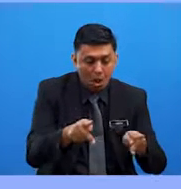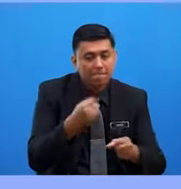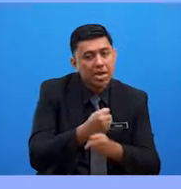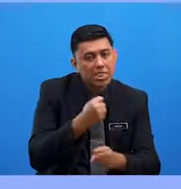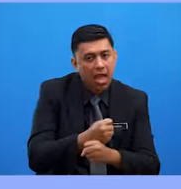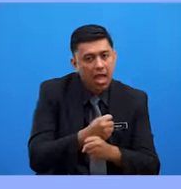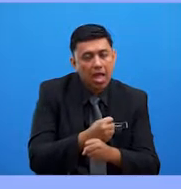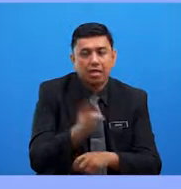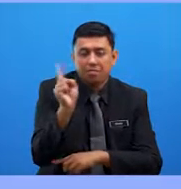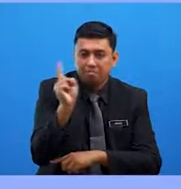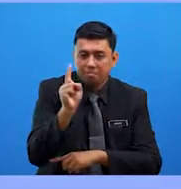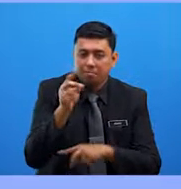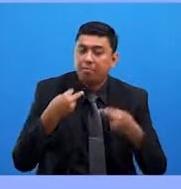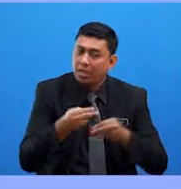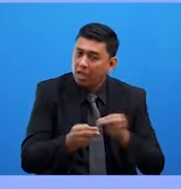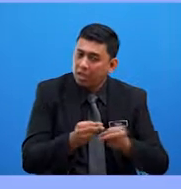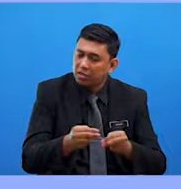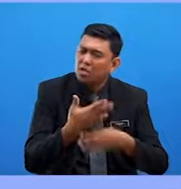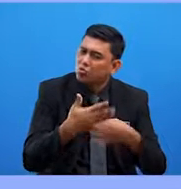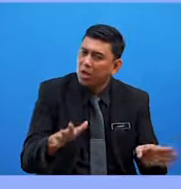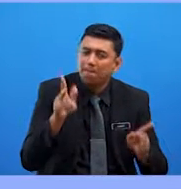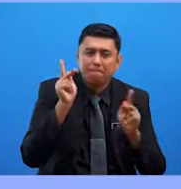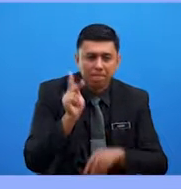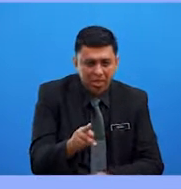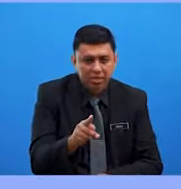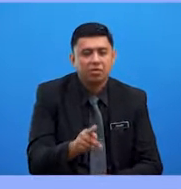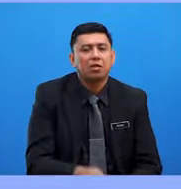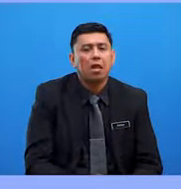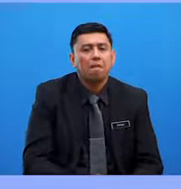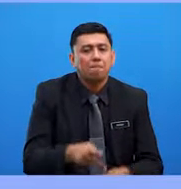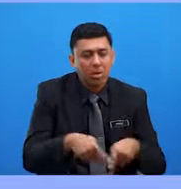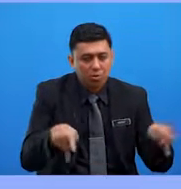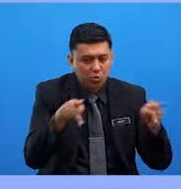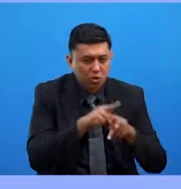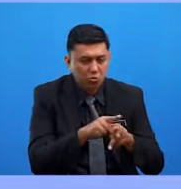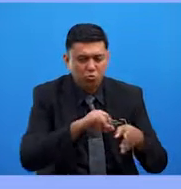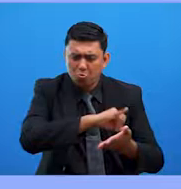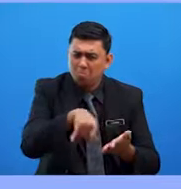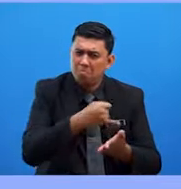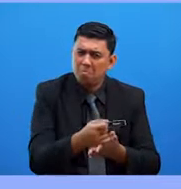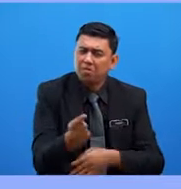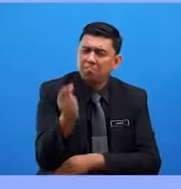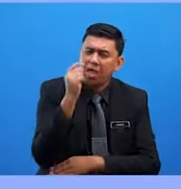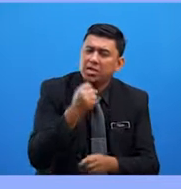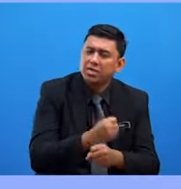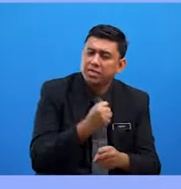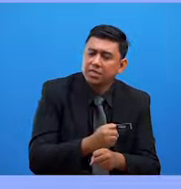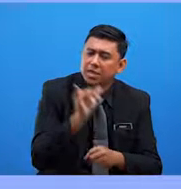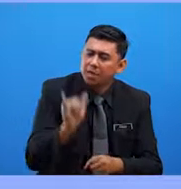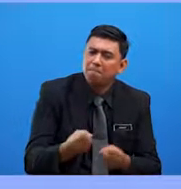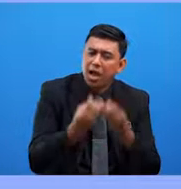pekerjaan di mana perniagaan sudah pasti memerlukan jumlah tenaga kerja yang ramai dalam